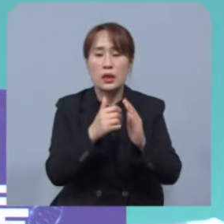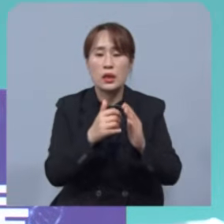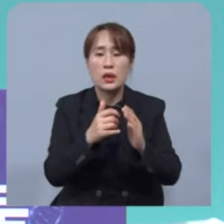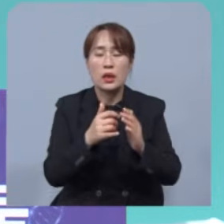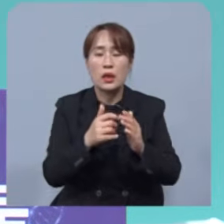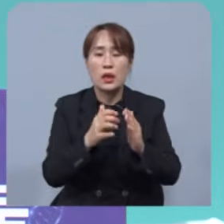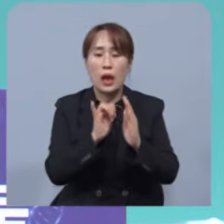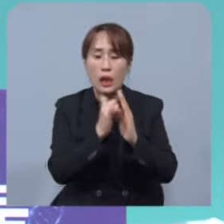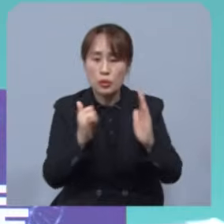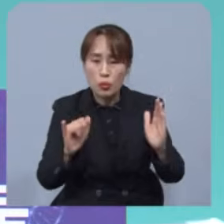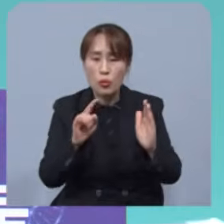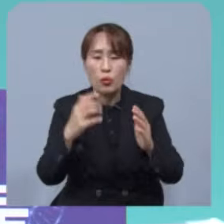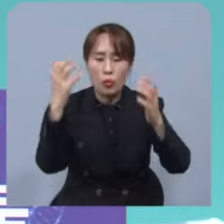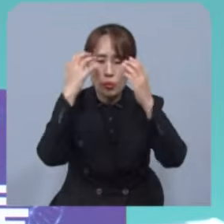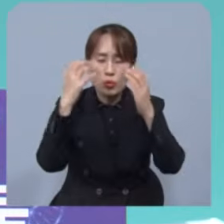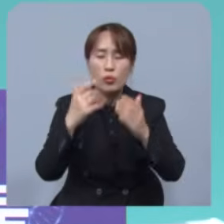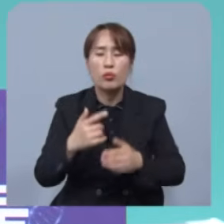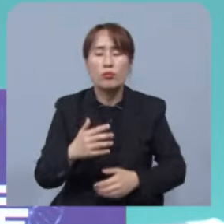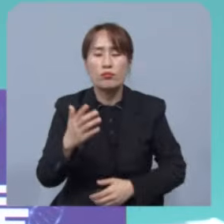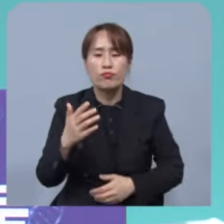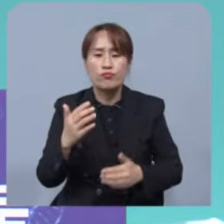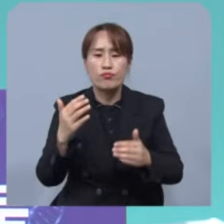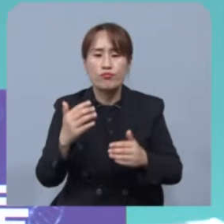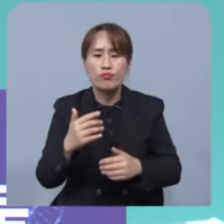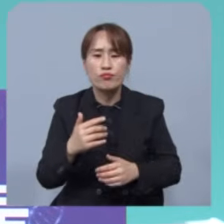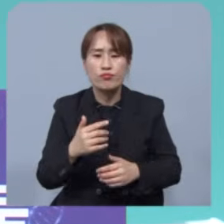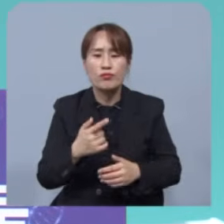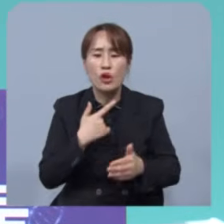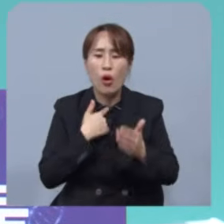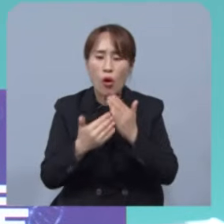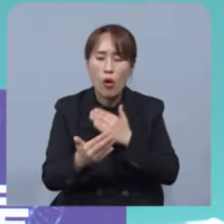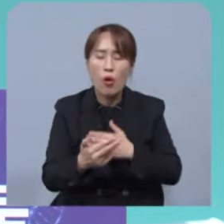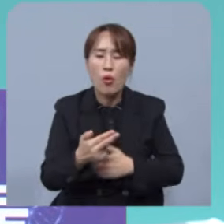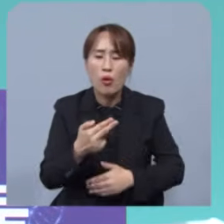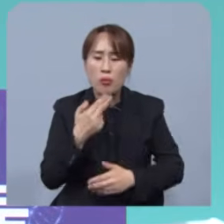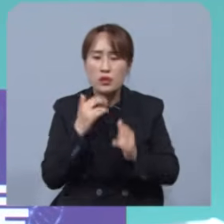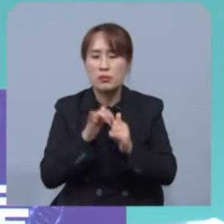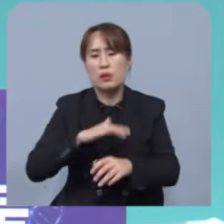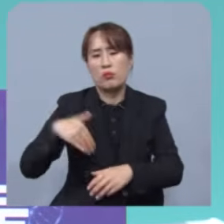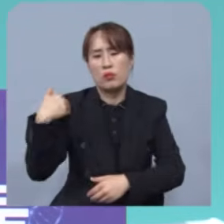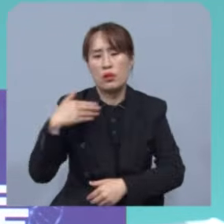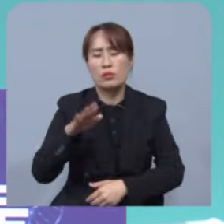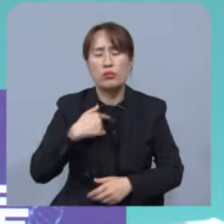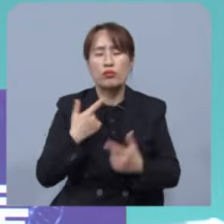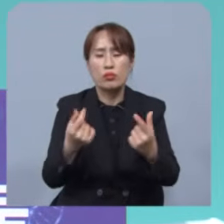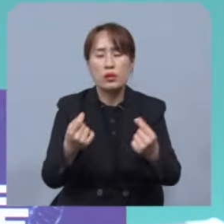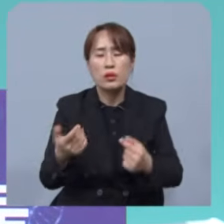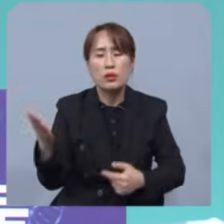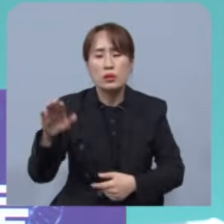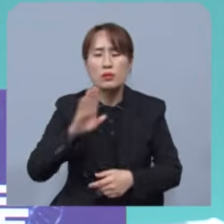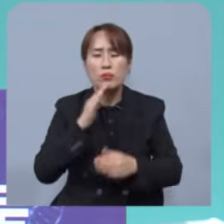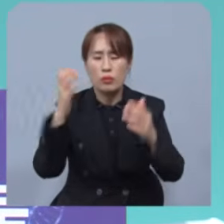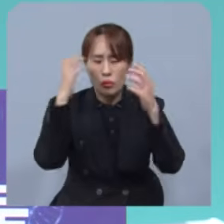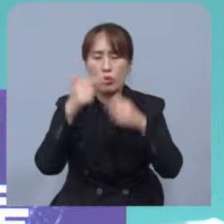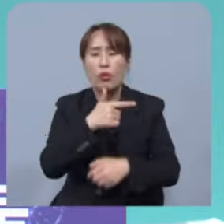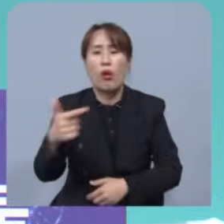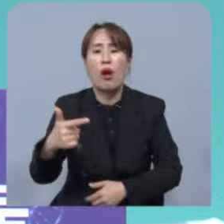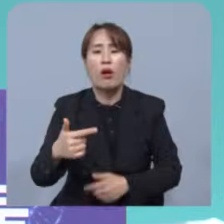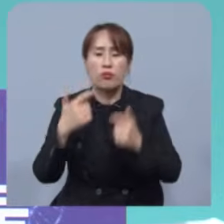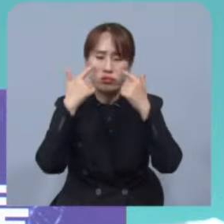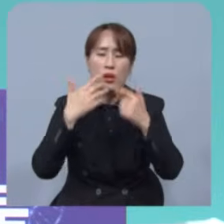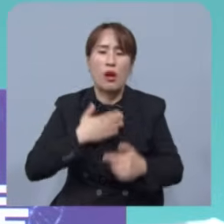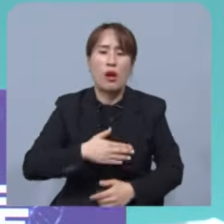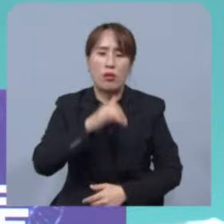가족들의 고통은 사실은 안 겪어본 사람은 모르죠. 저도 안 겪어봤으니 잘 모르긴 합니다만 엄청난 고통을 겪는다는 건